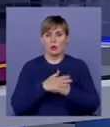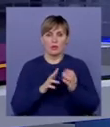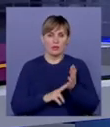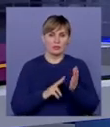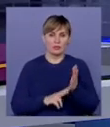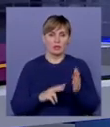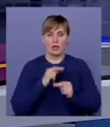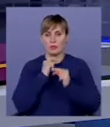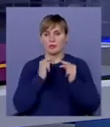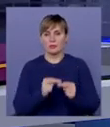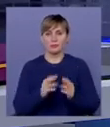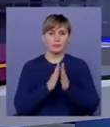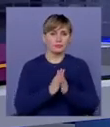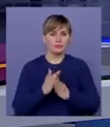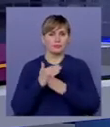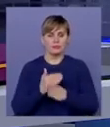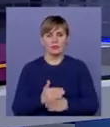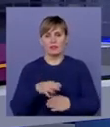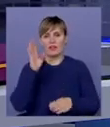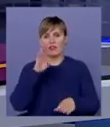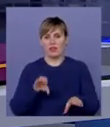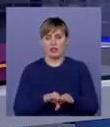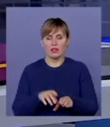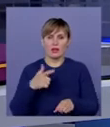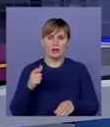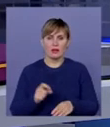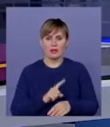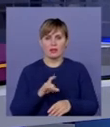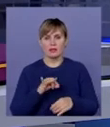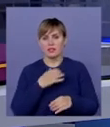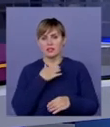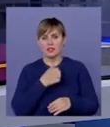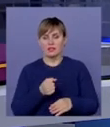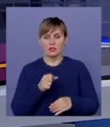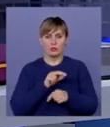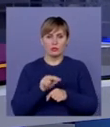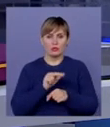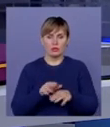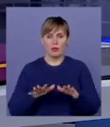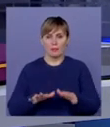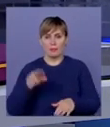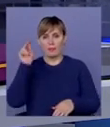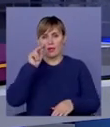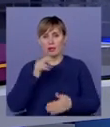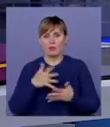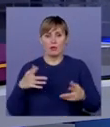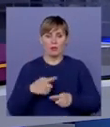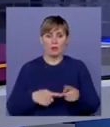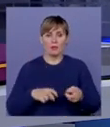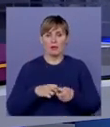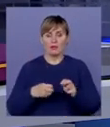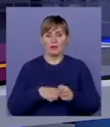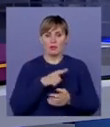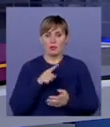80 обращений. Просили помочь с водоснабжением, газификацией и дефицитом ученических мест. Больше половины проблемных